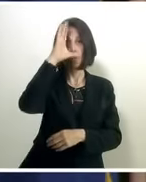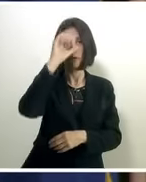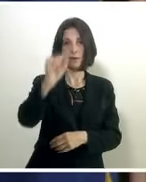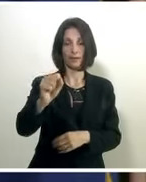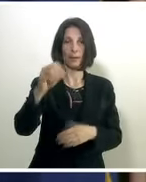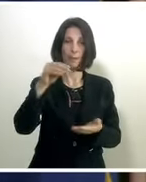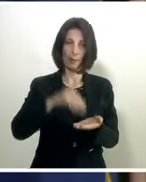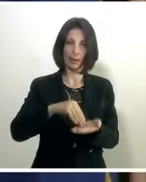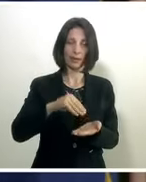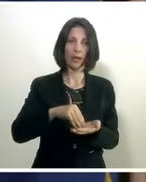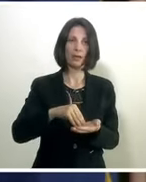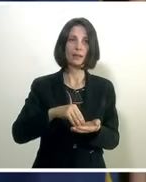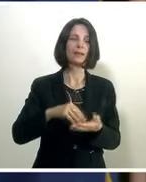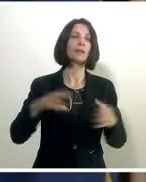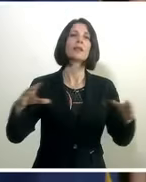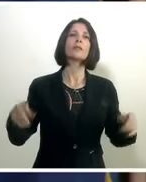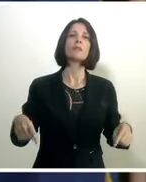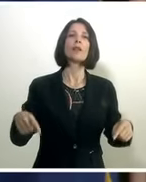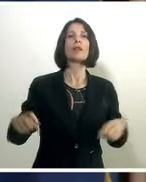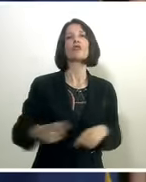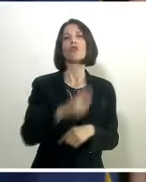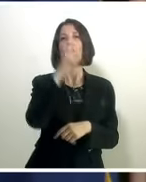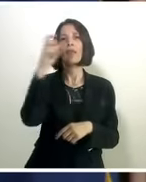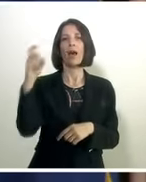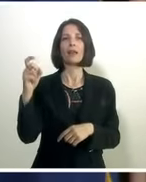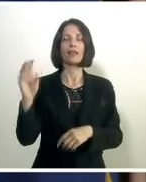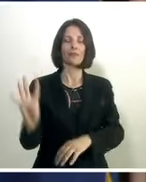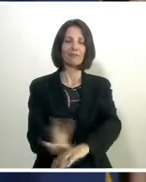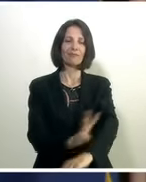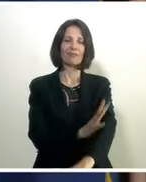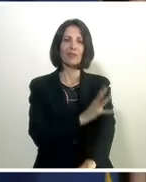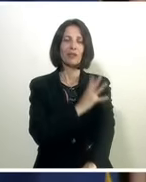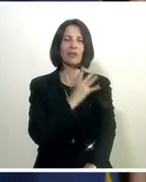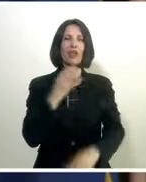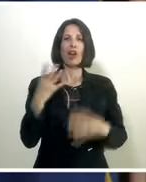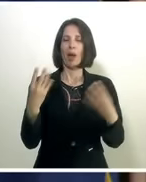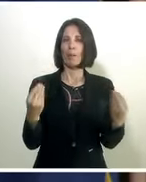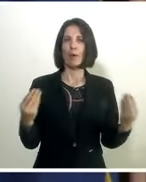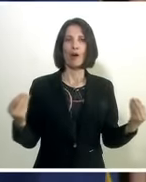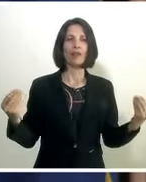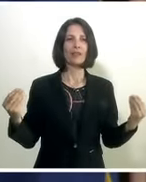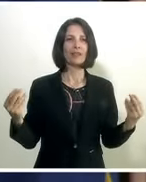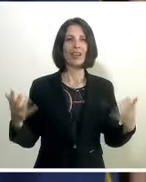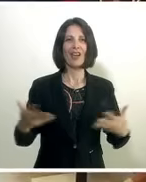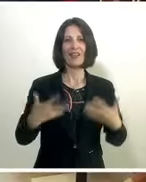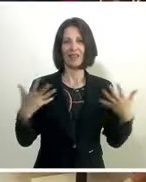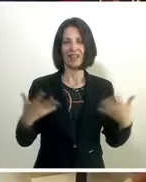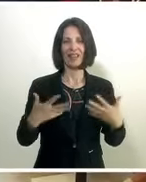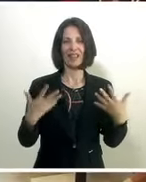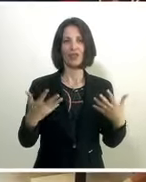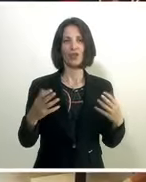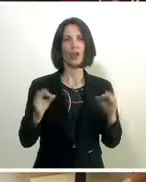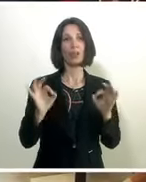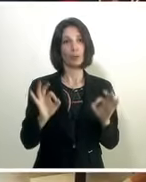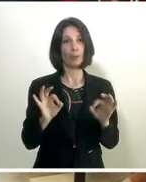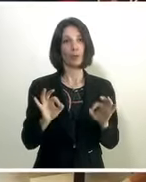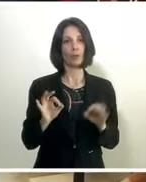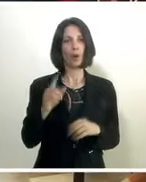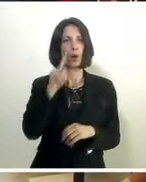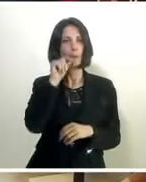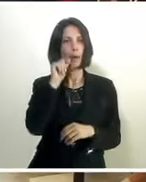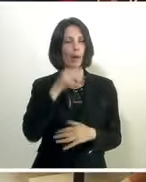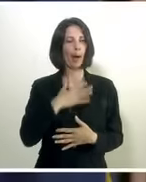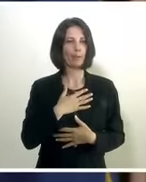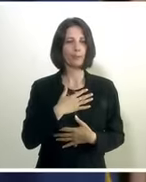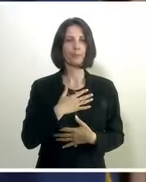questa iniziativa che ci emoziona molto e Credetemi avrebbe fatto felice soprattutto Nostro padre Prima di tutto